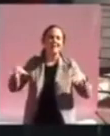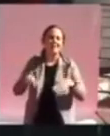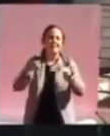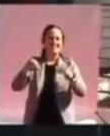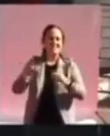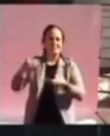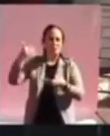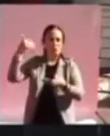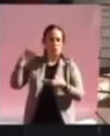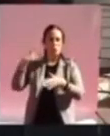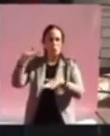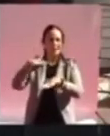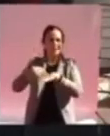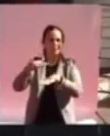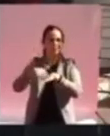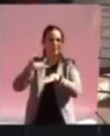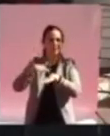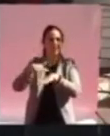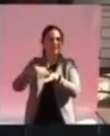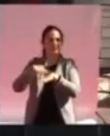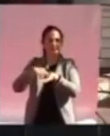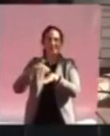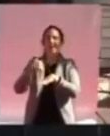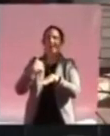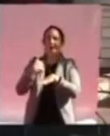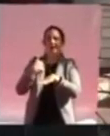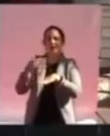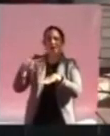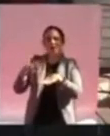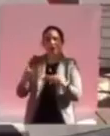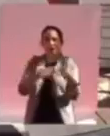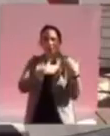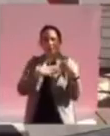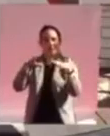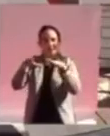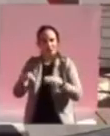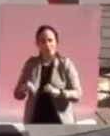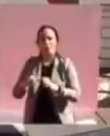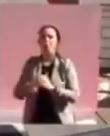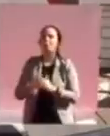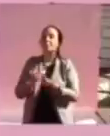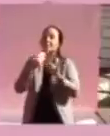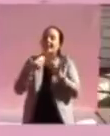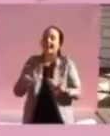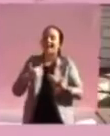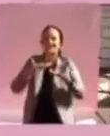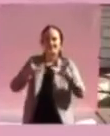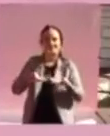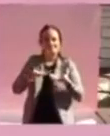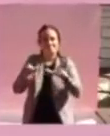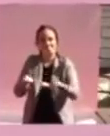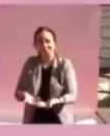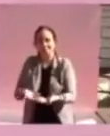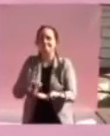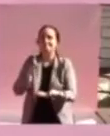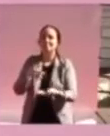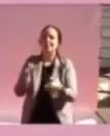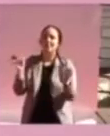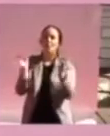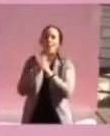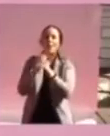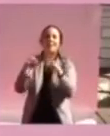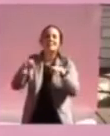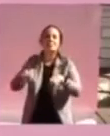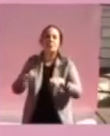e intanto grazie grazie per questo invito per la possibilità di poter ragionare con voi